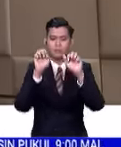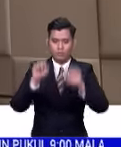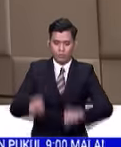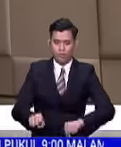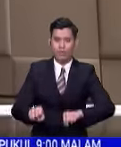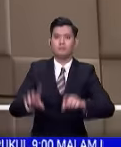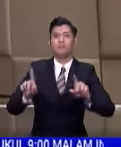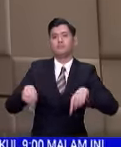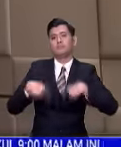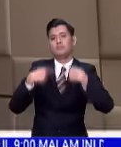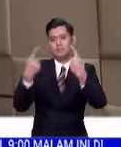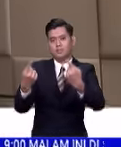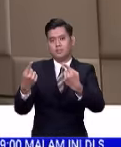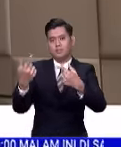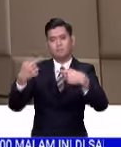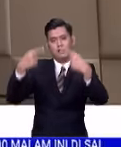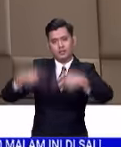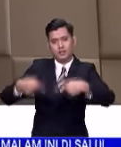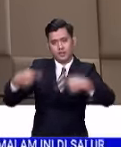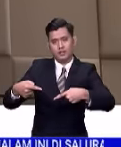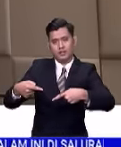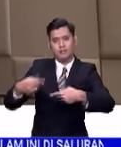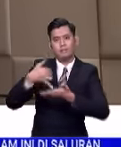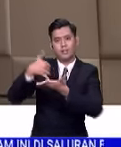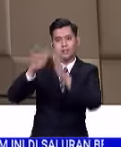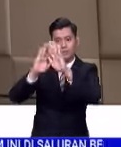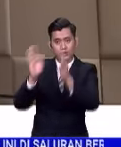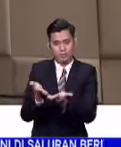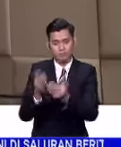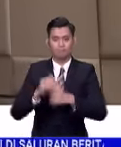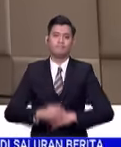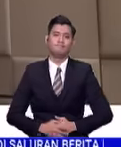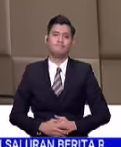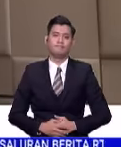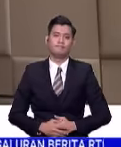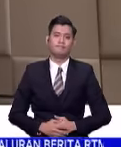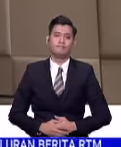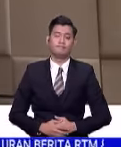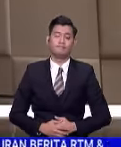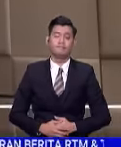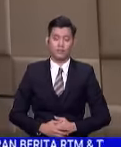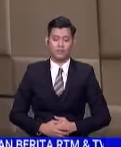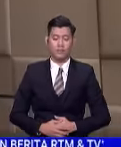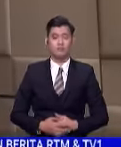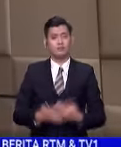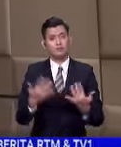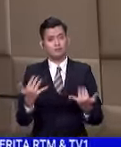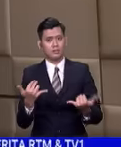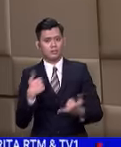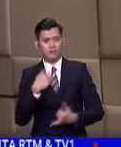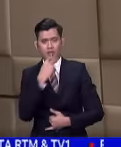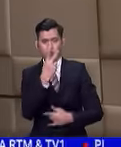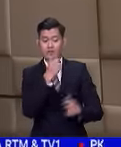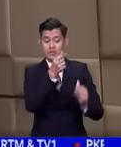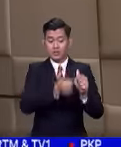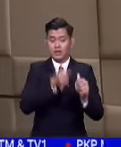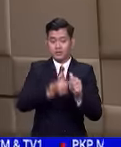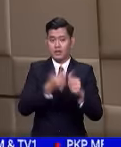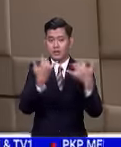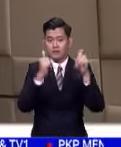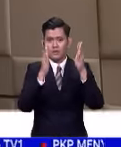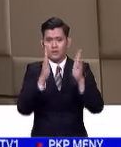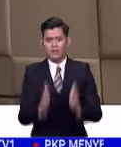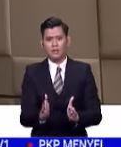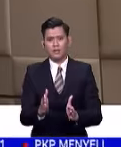dari segi tahap ketegasan pemain dan dari segi match momentum setiap pemain tu